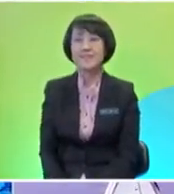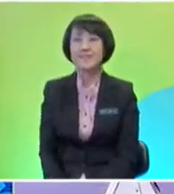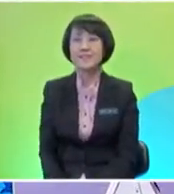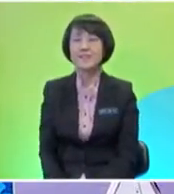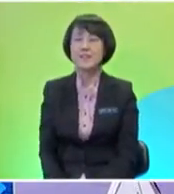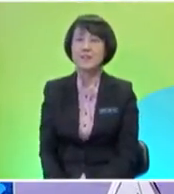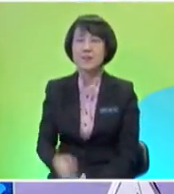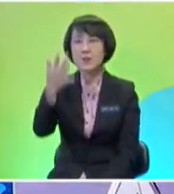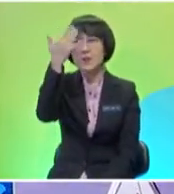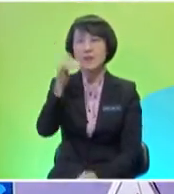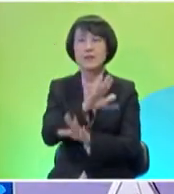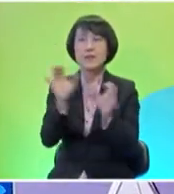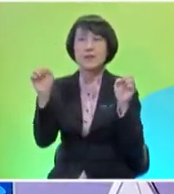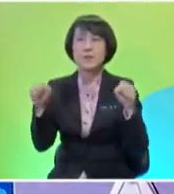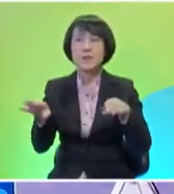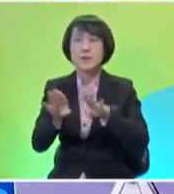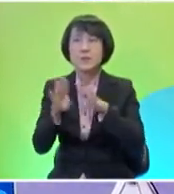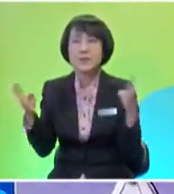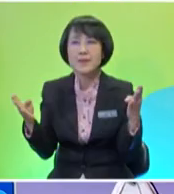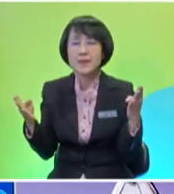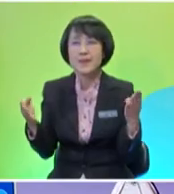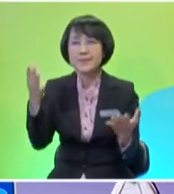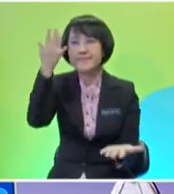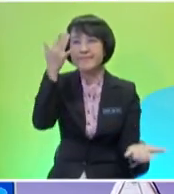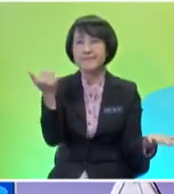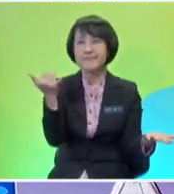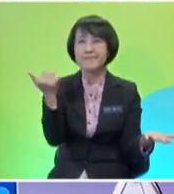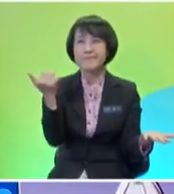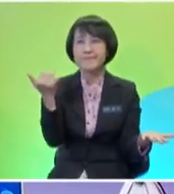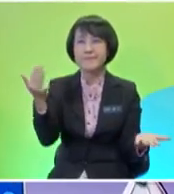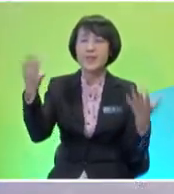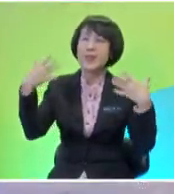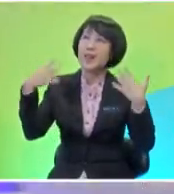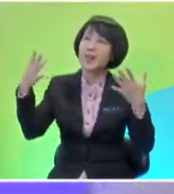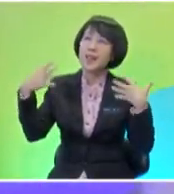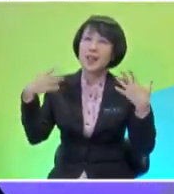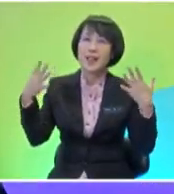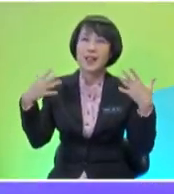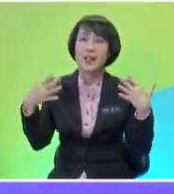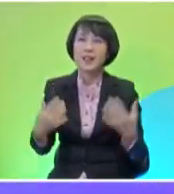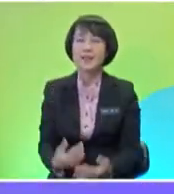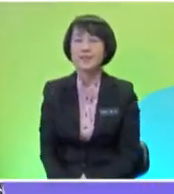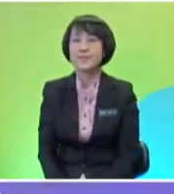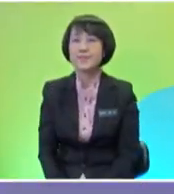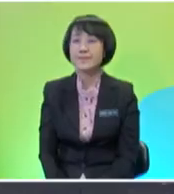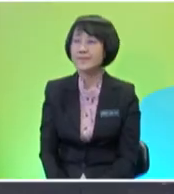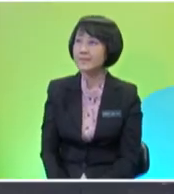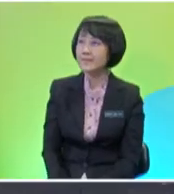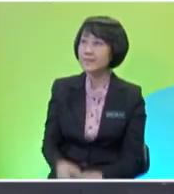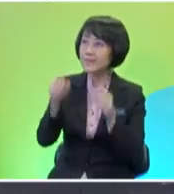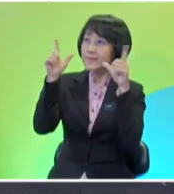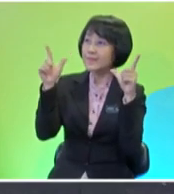Alah, kenapa tak boleh pula? Pusinglah. Kenapa ni? Panas-panas ni buat peluh. Eh, Kak.